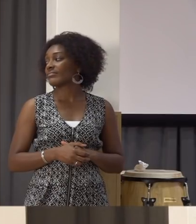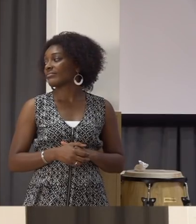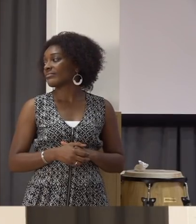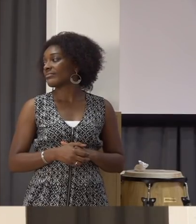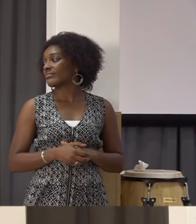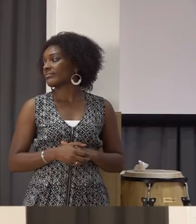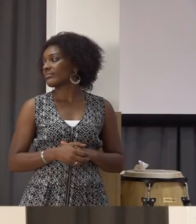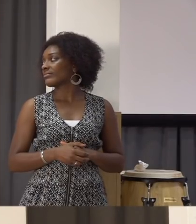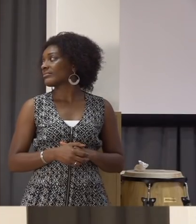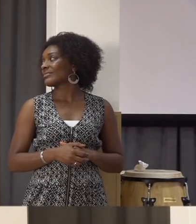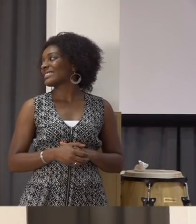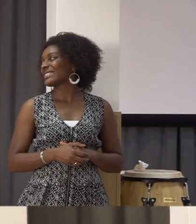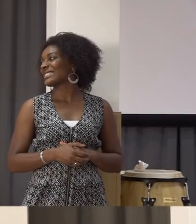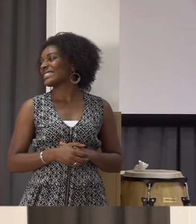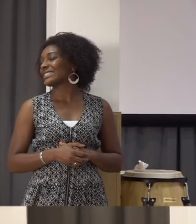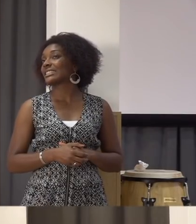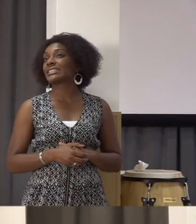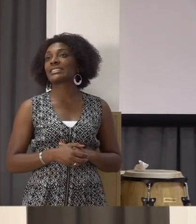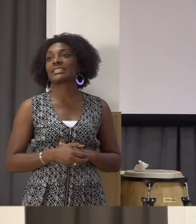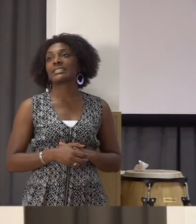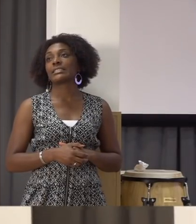Comment on utilise ça?